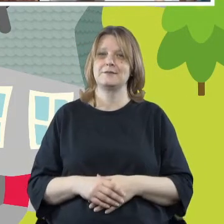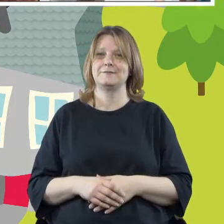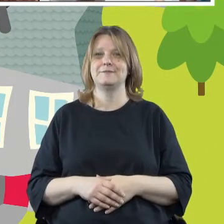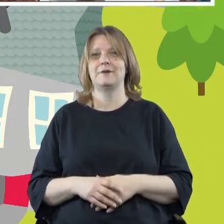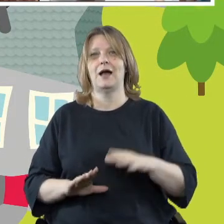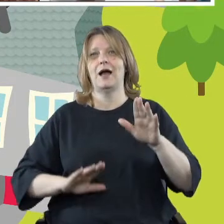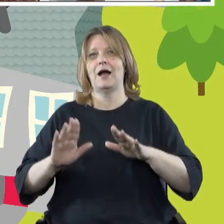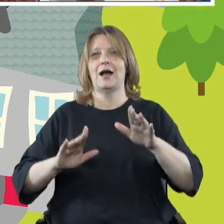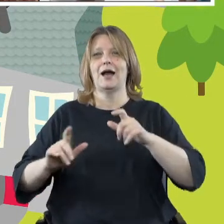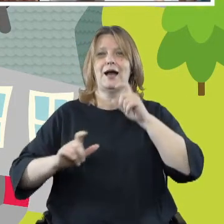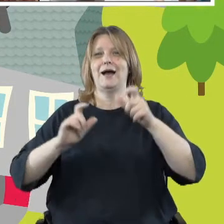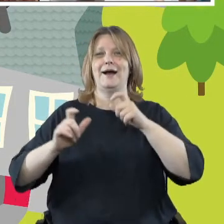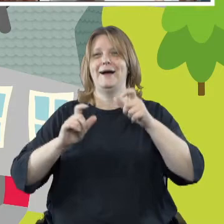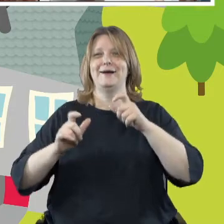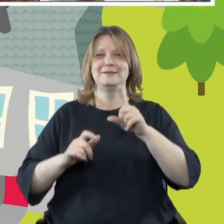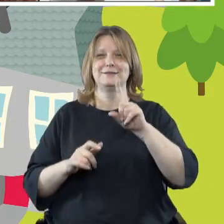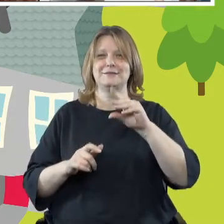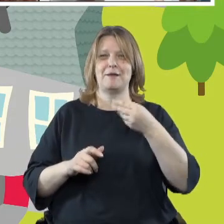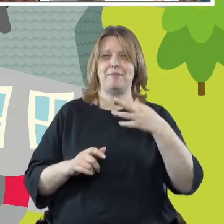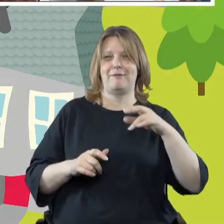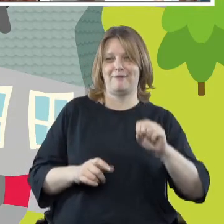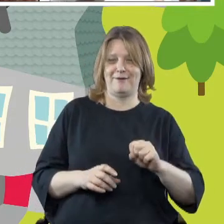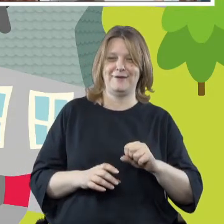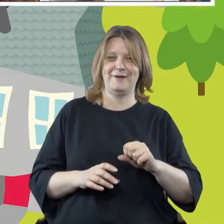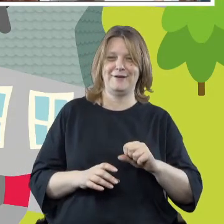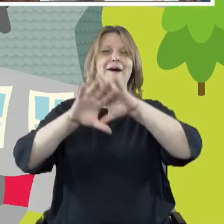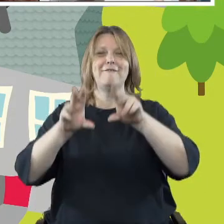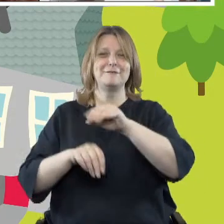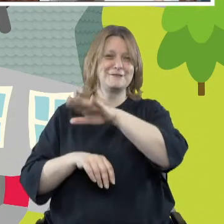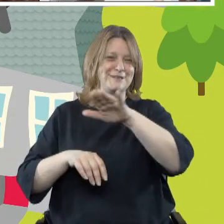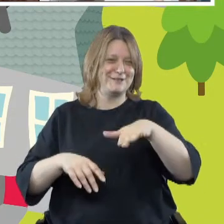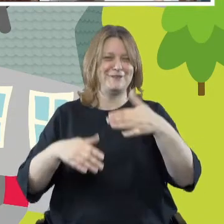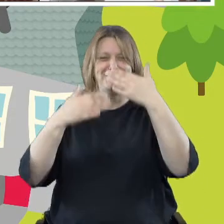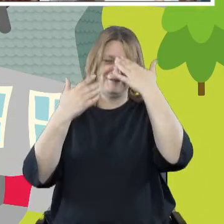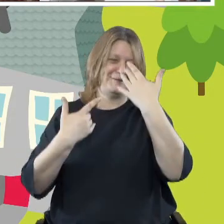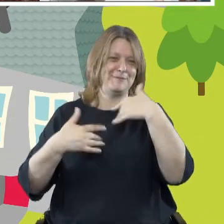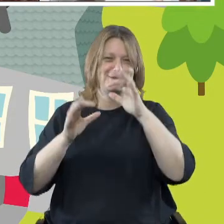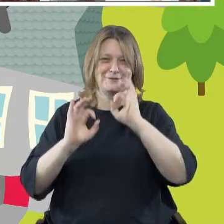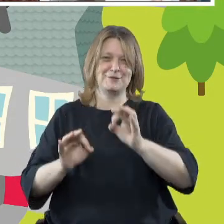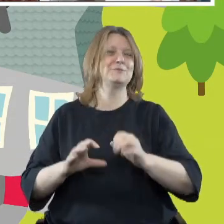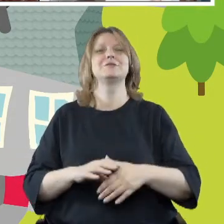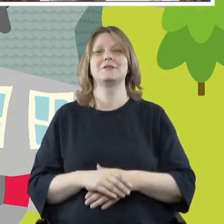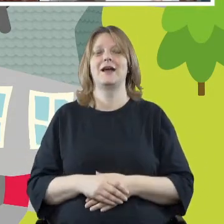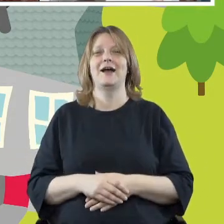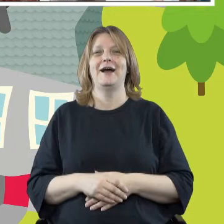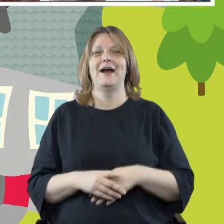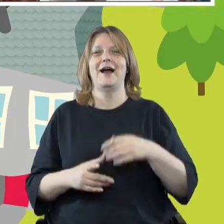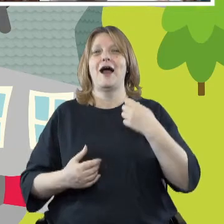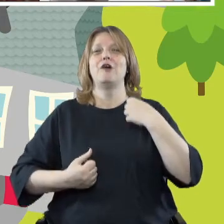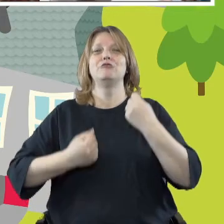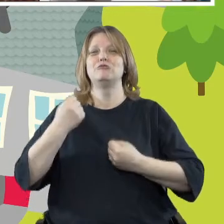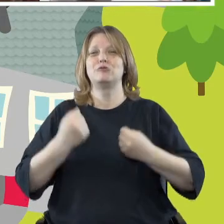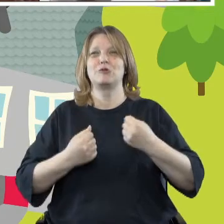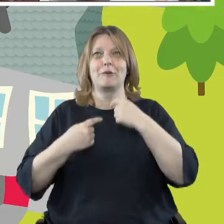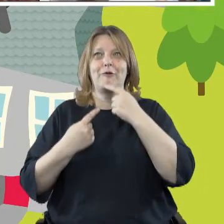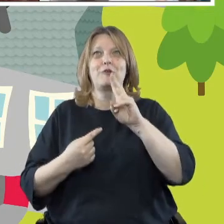O, cały chór. Świetnie, wszystkie dzieci wiedzą doskonale, znają odpowiedź. Trudno mi było ustalić, kto z